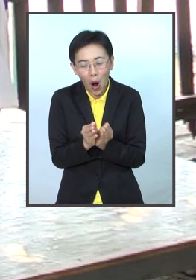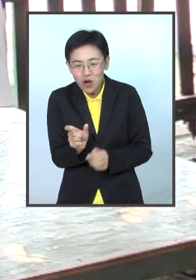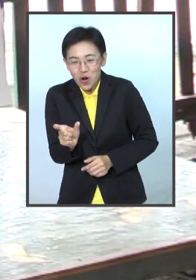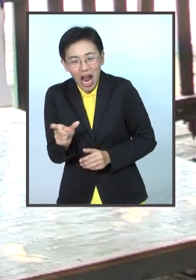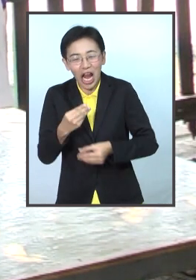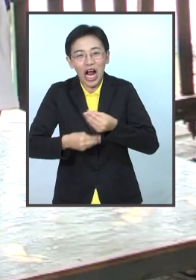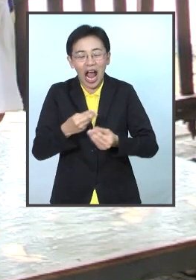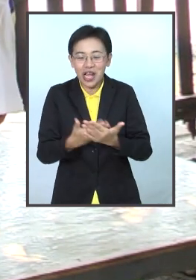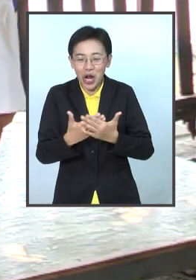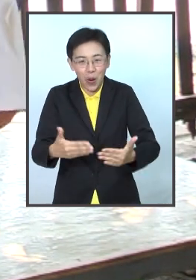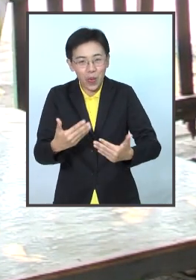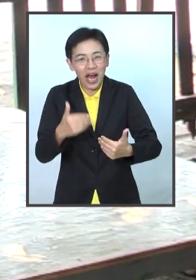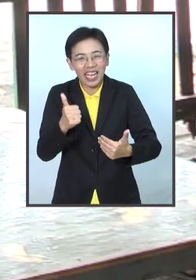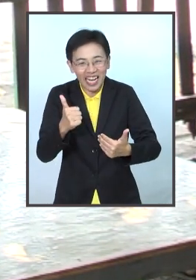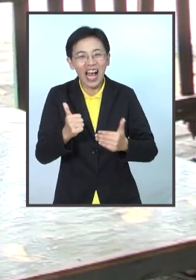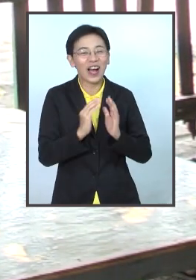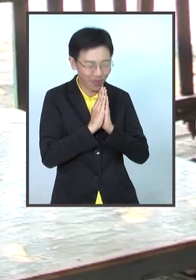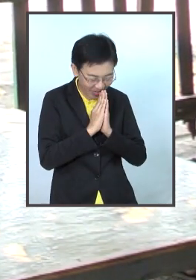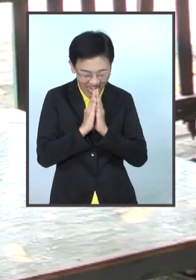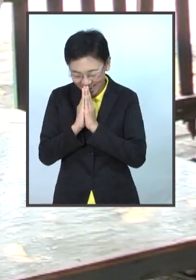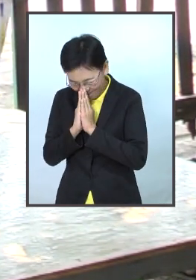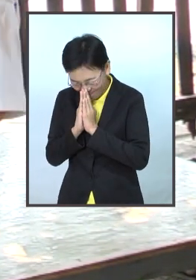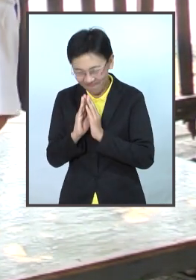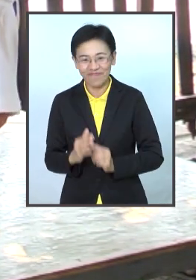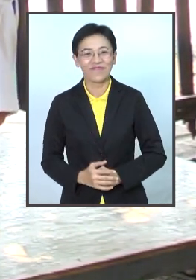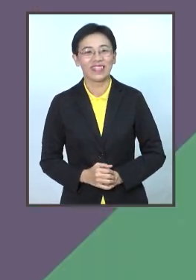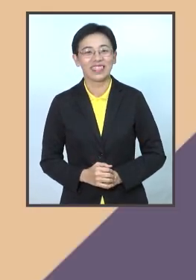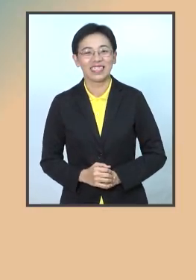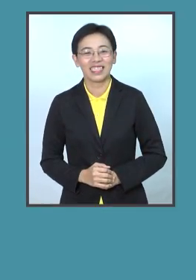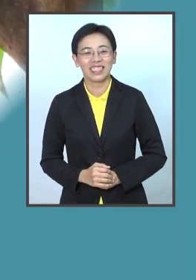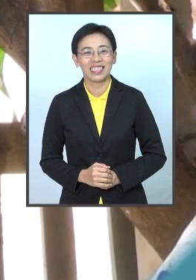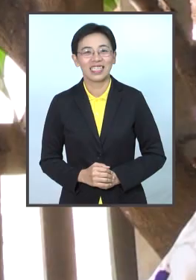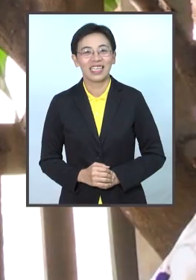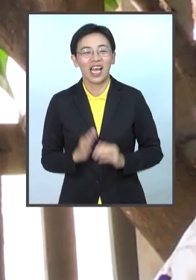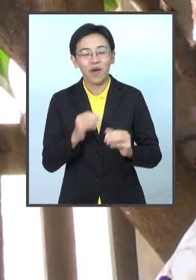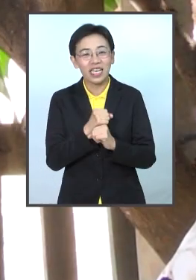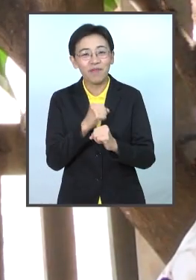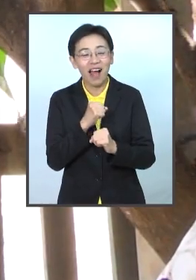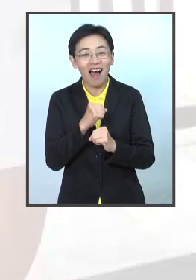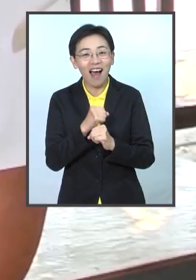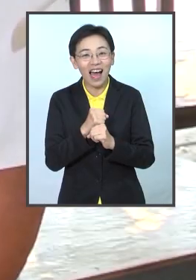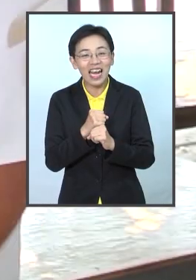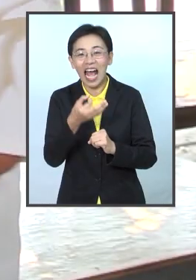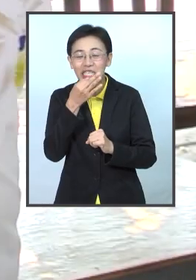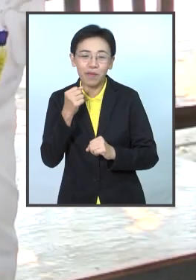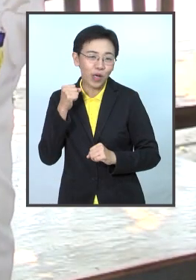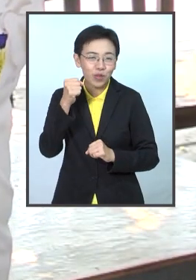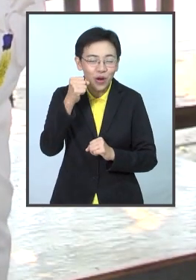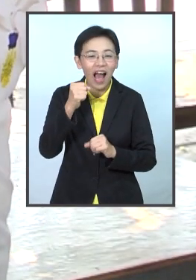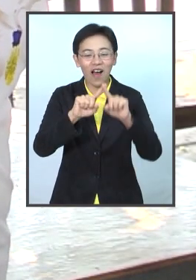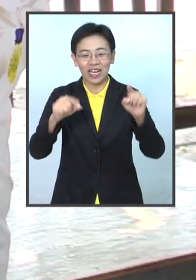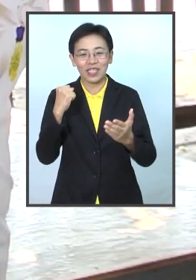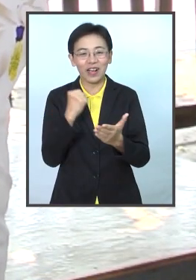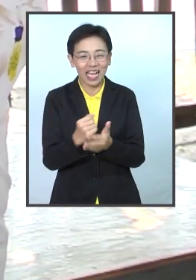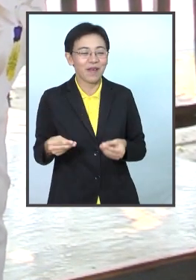ขายได้ดีเทน้ำเทท่าเลยนะคะขอบคุณค่ะช่วงนักสู้มืออาชีพขอมอบเกียรติบัตรบุคคลคุ